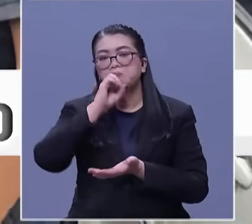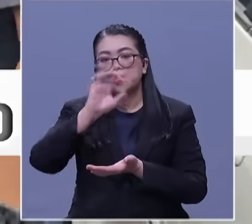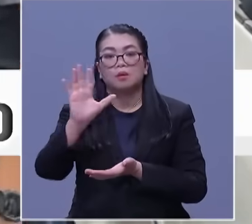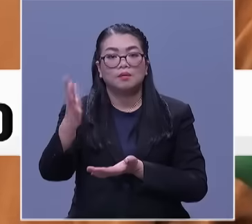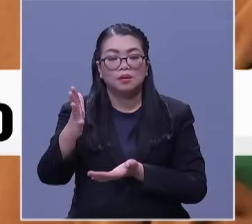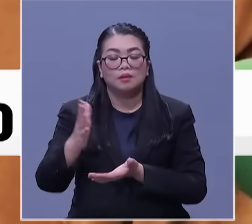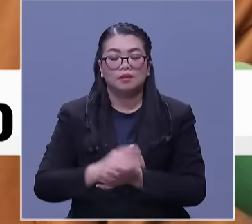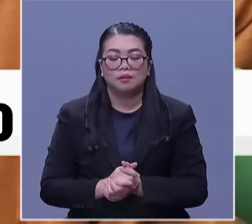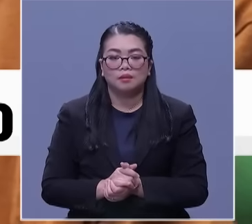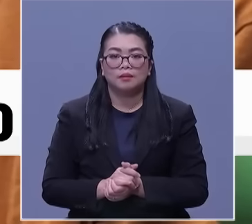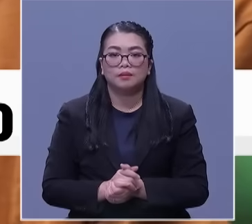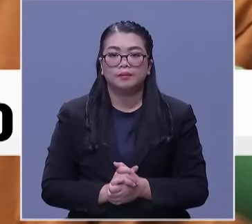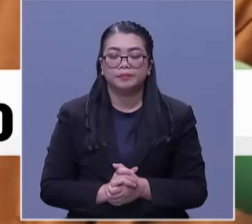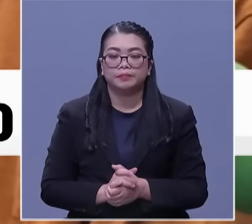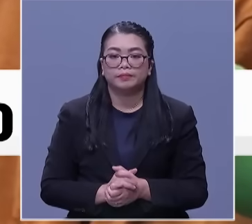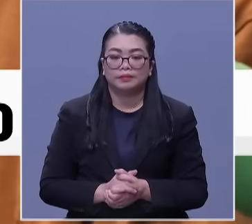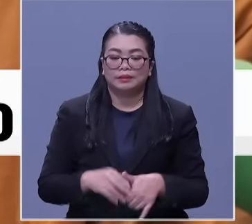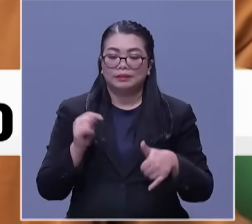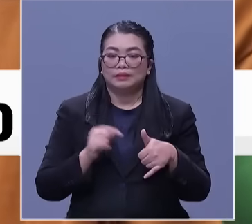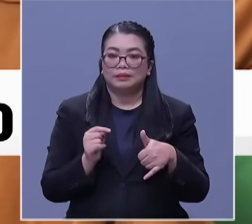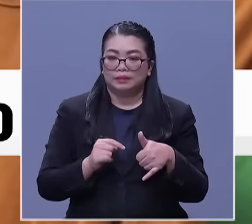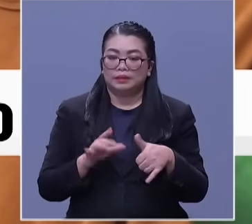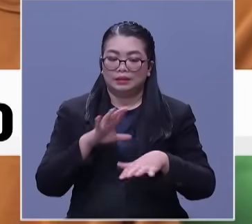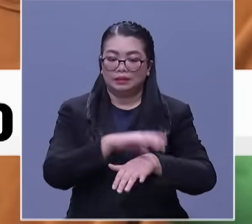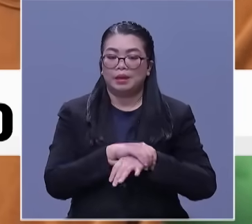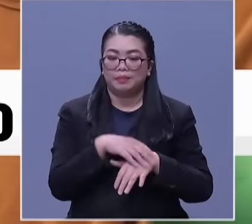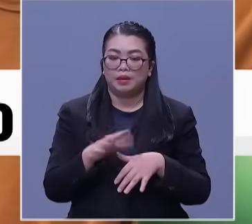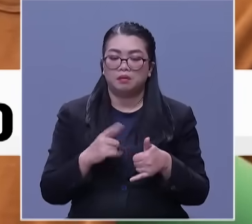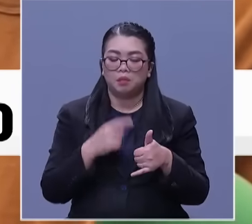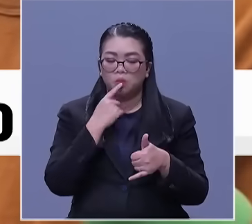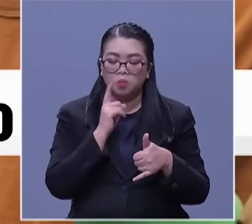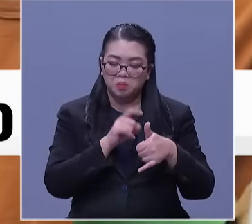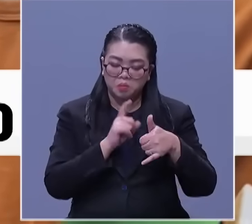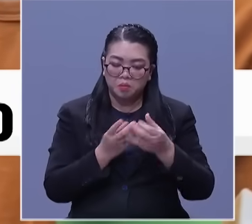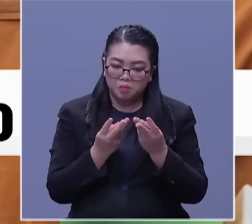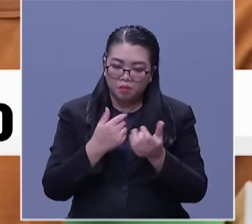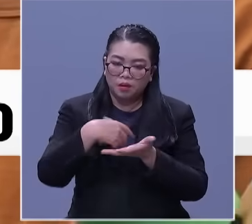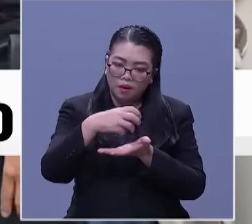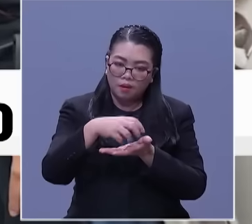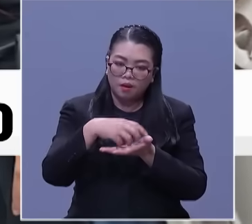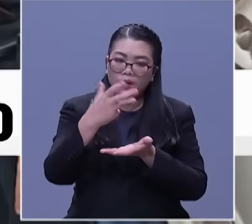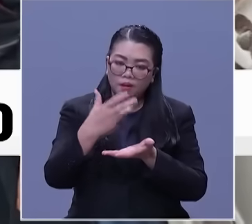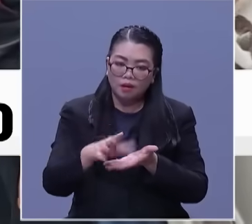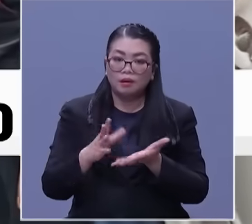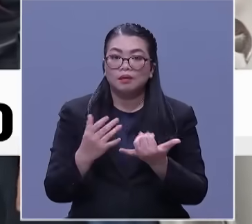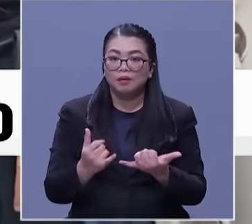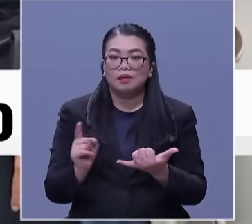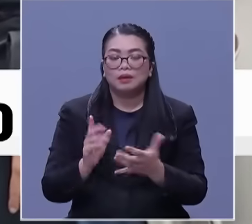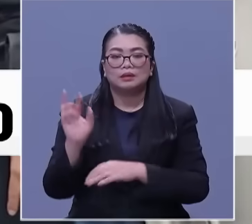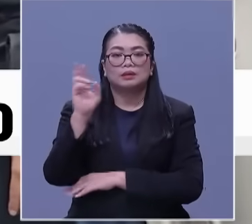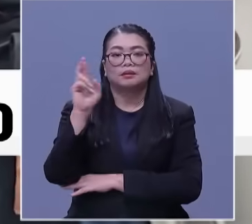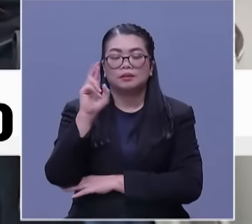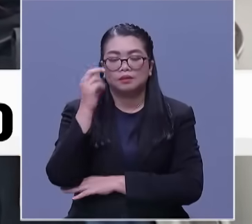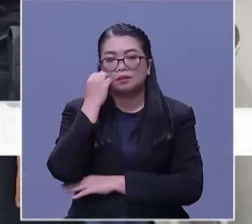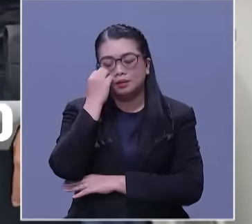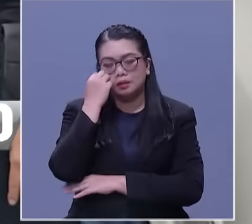โดยที่ตัวของหนอนอย่างที่บอกหลังจากที่ให้ปากคำอย่างละเอียดแล้วล่าสุดวันนี้นะคะช่วงเที่ยง